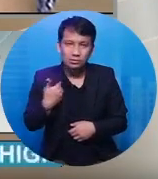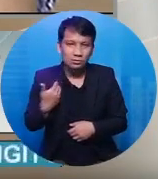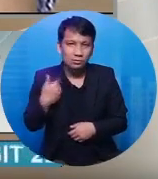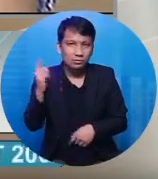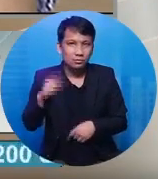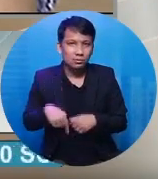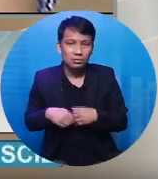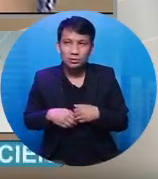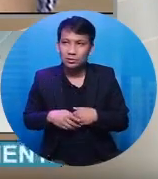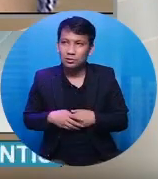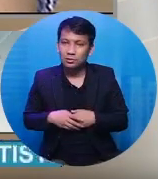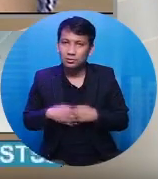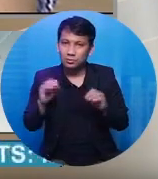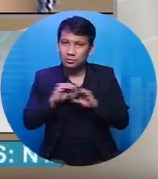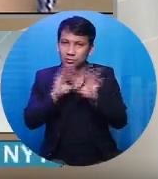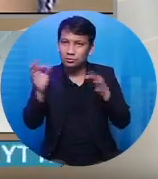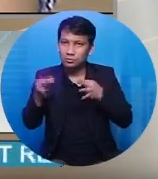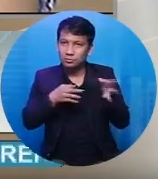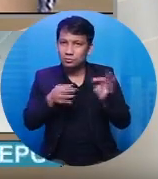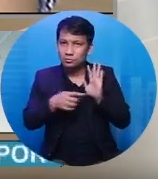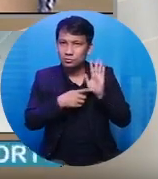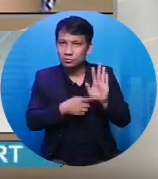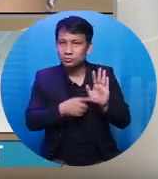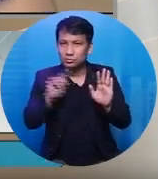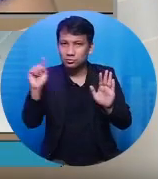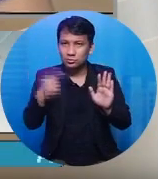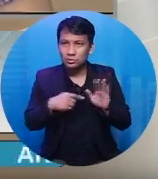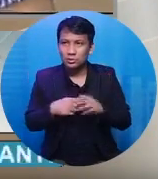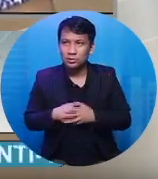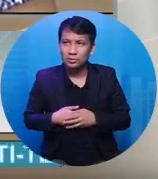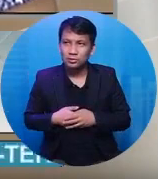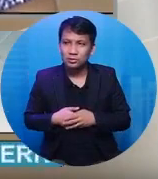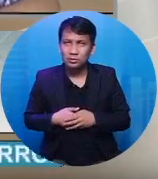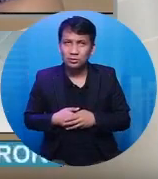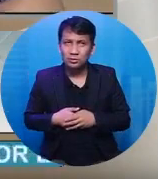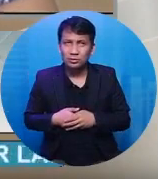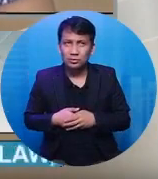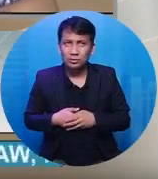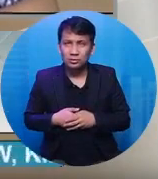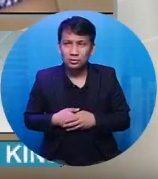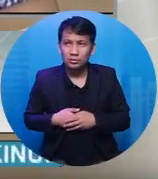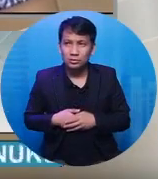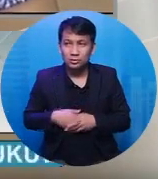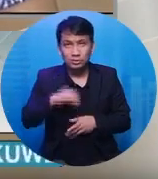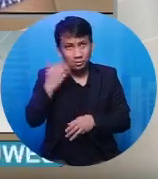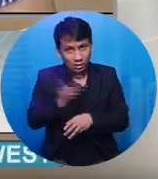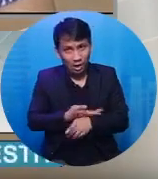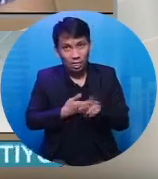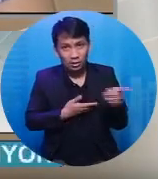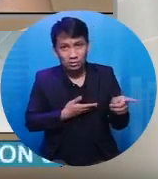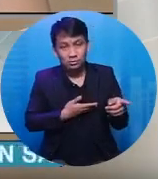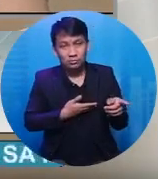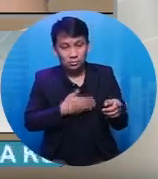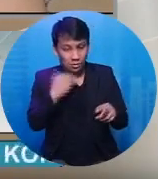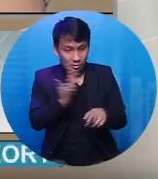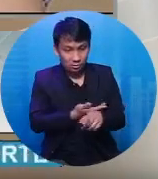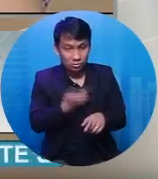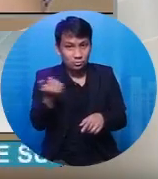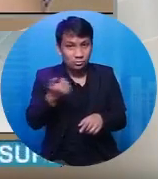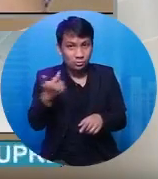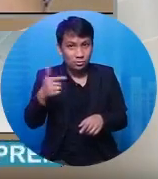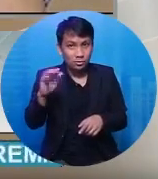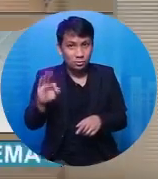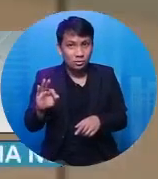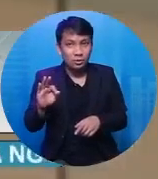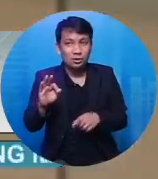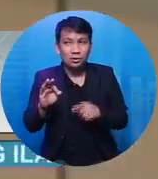talaga na pinakita na naamin niya na anak daw po niya doon sa kabit niya. At yung Maribik